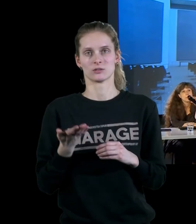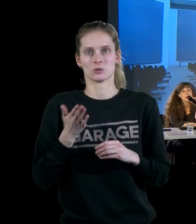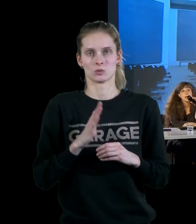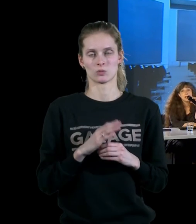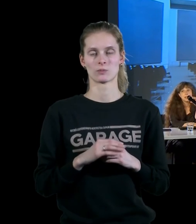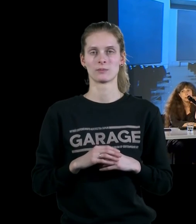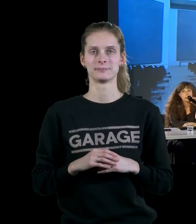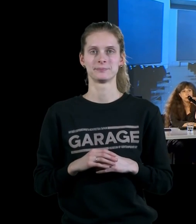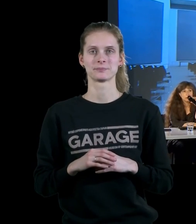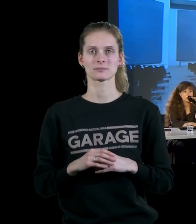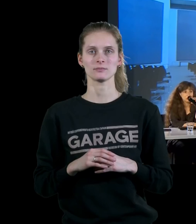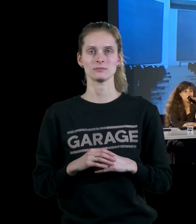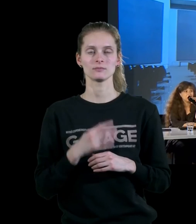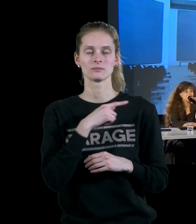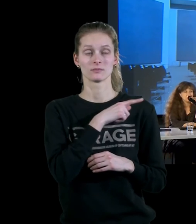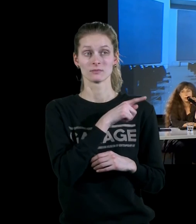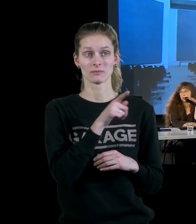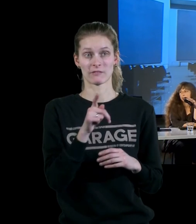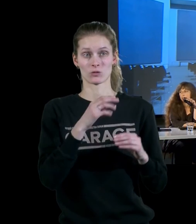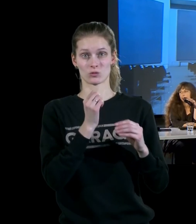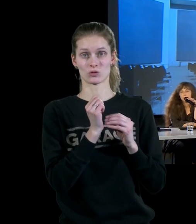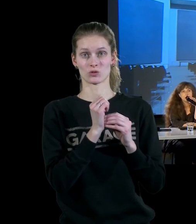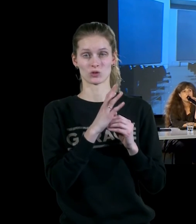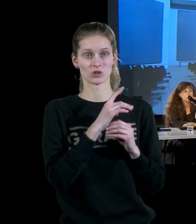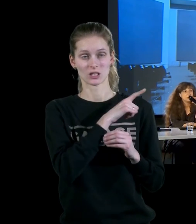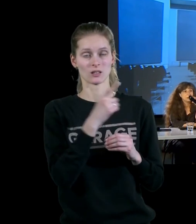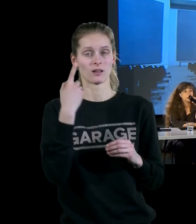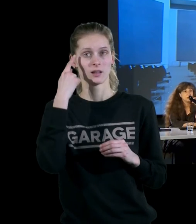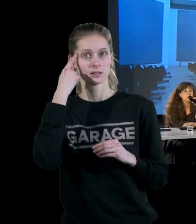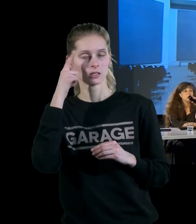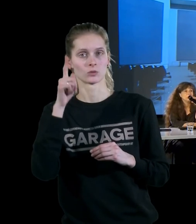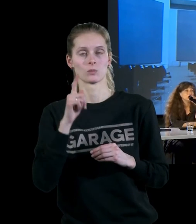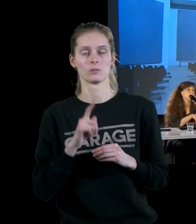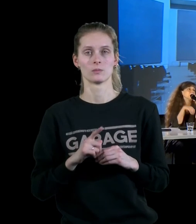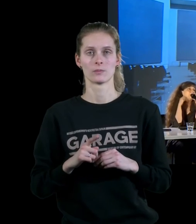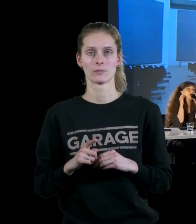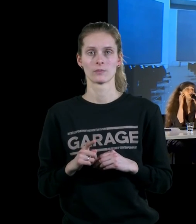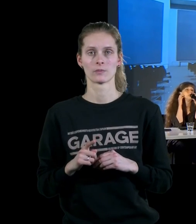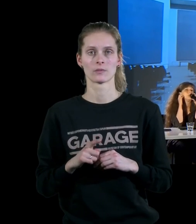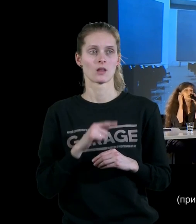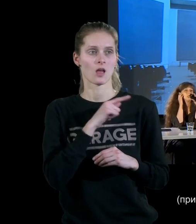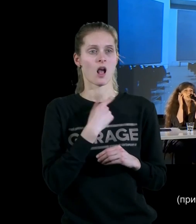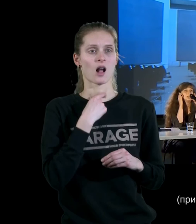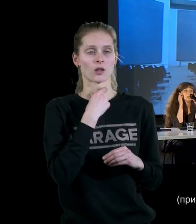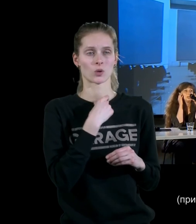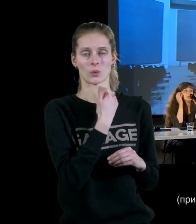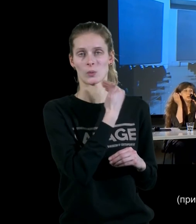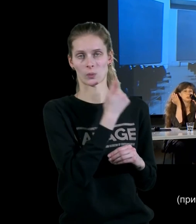говоря. Оно, как, во всяком случае, так это задумывалось, как капелла задумывалась как католическая, но